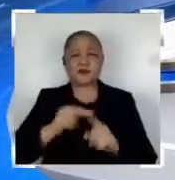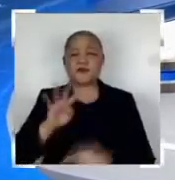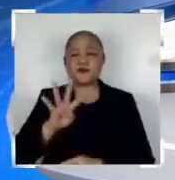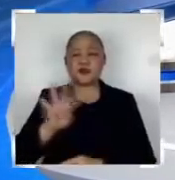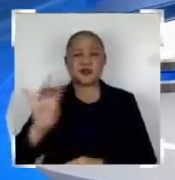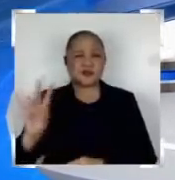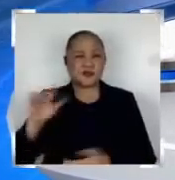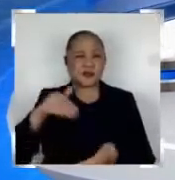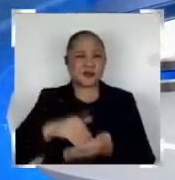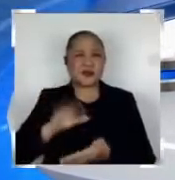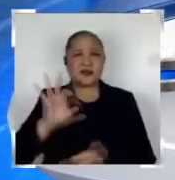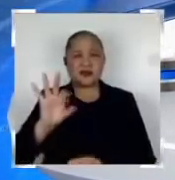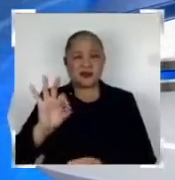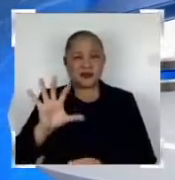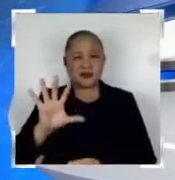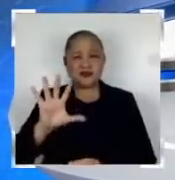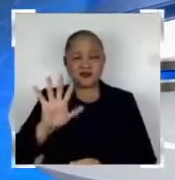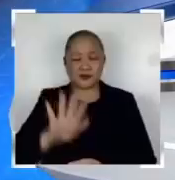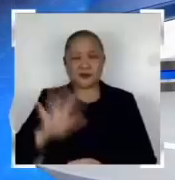47,955 na bagong kaso.